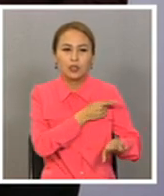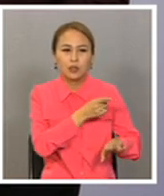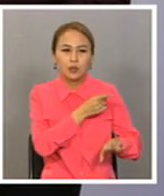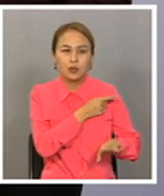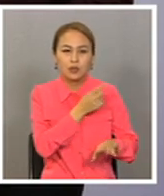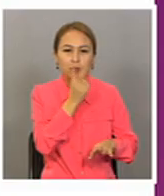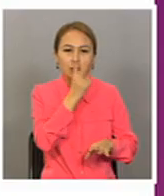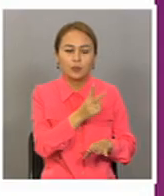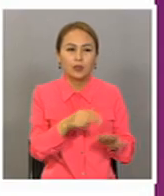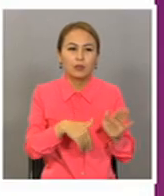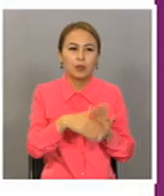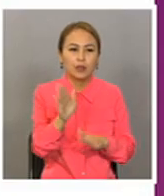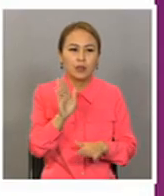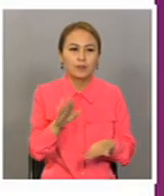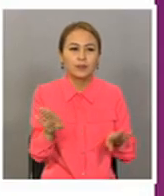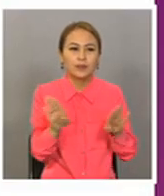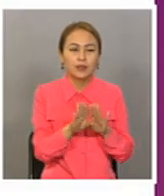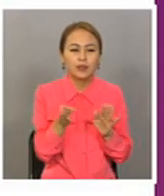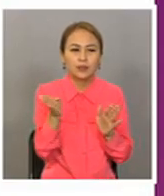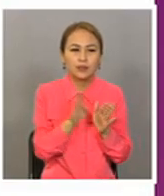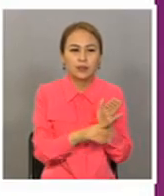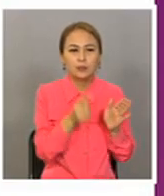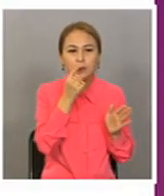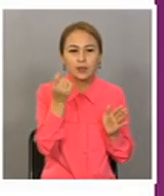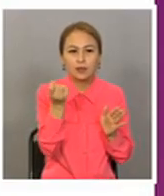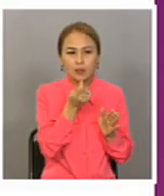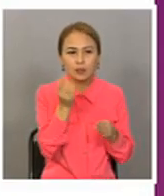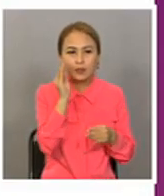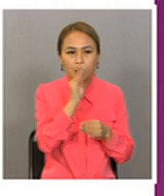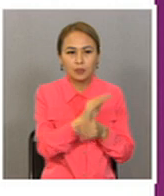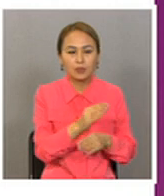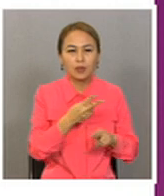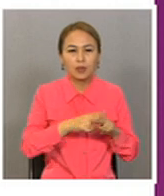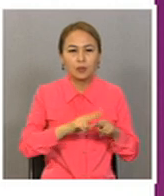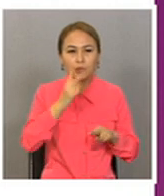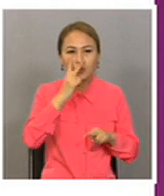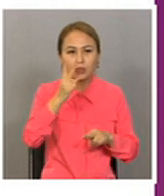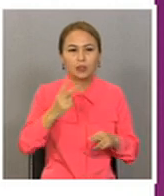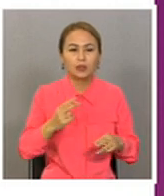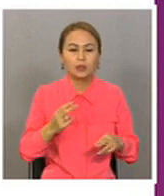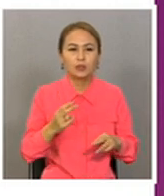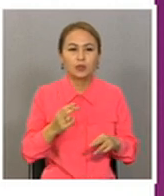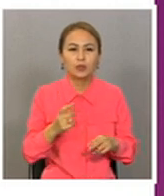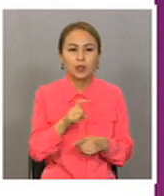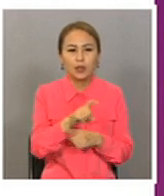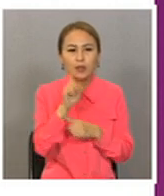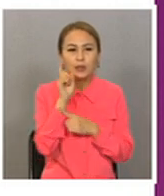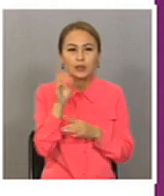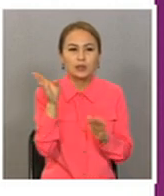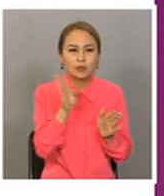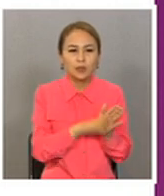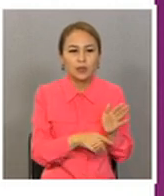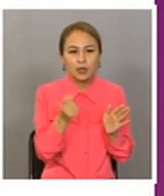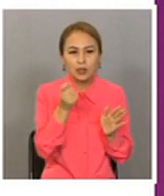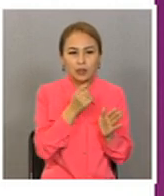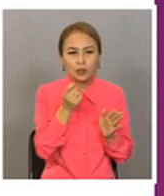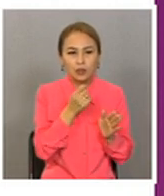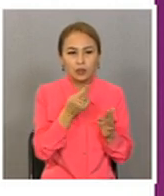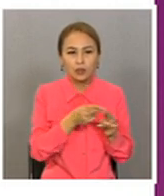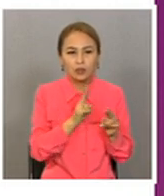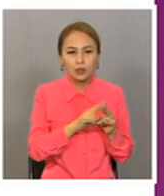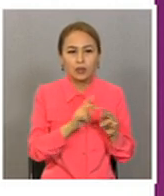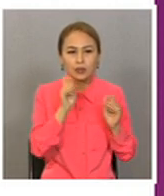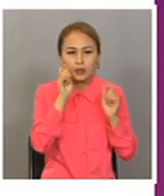көпке балап. Дәнсіз бидай тәкәппарланып, көкке қарап, кекірейіп тұр. Дәнсіз бидай